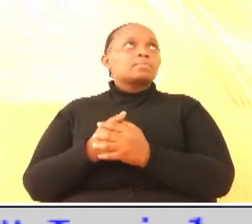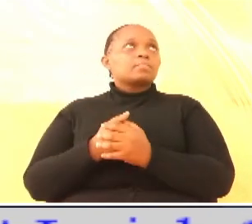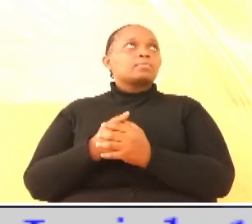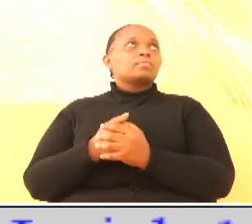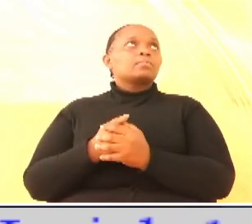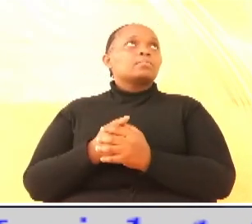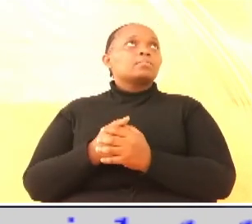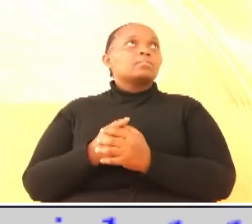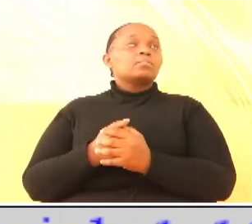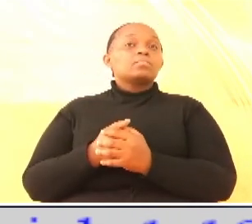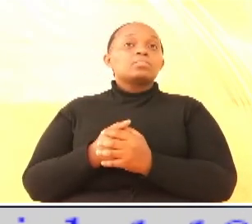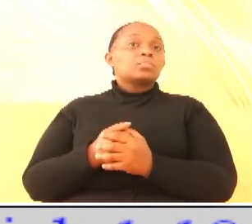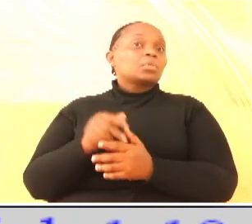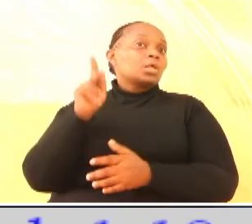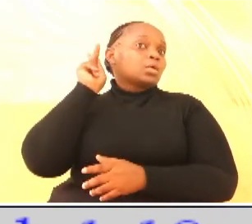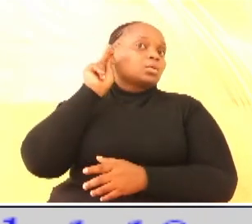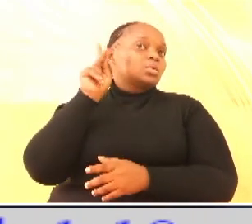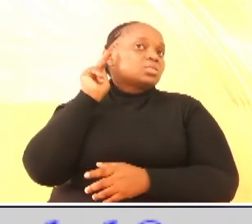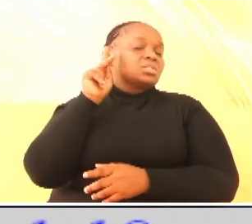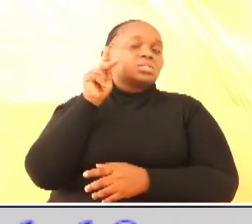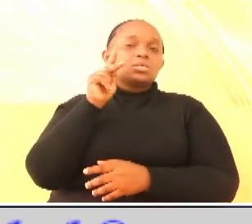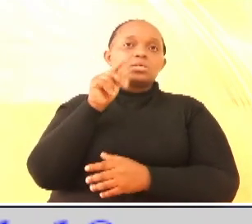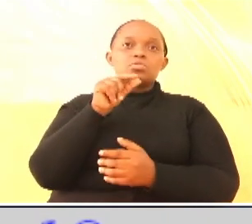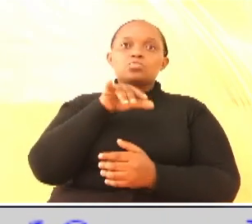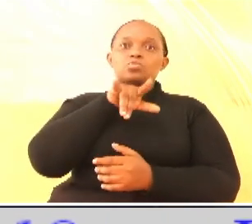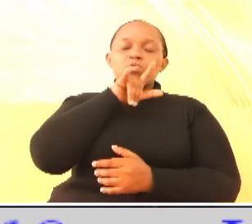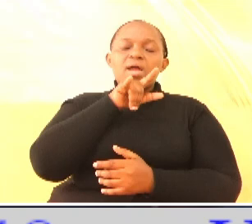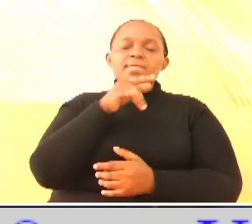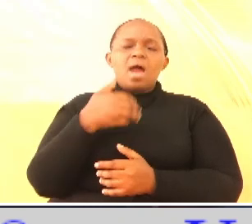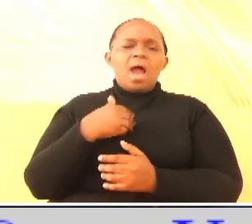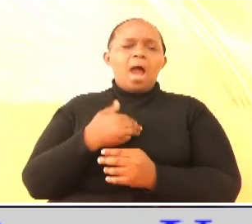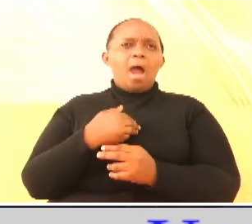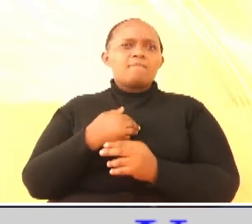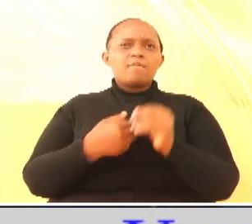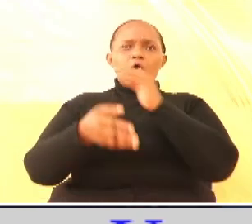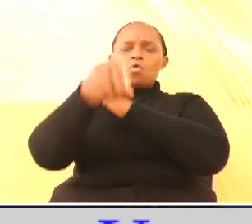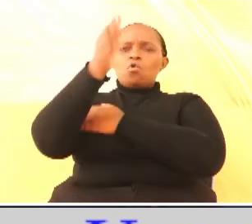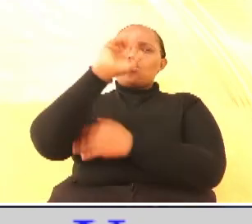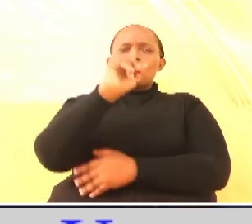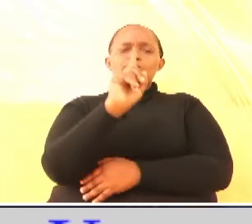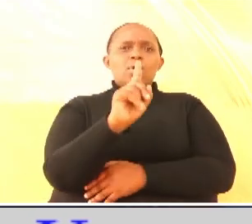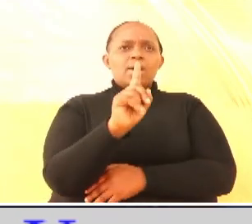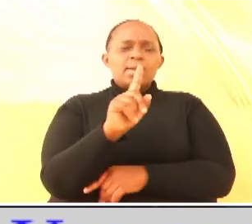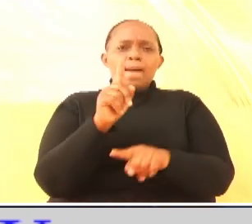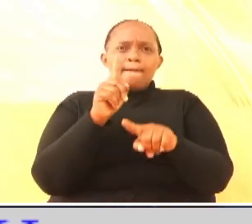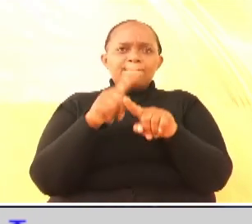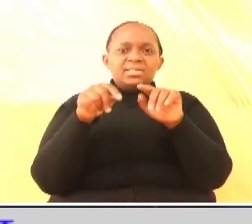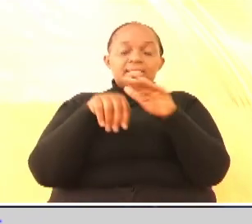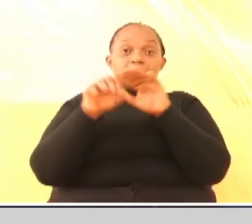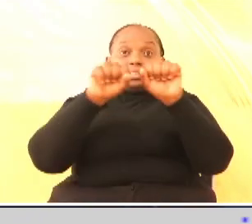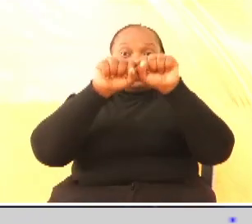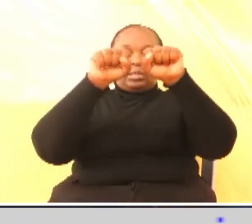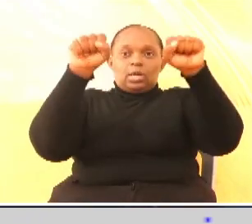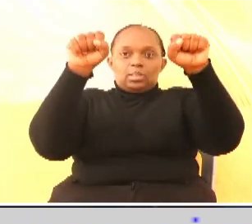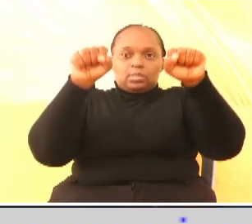Wote Wakisi kuna vile mnamuita. Wote ni Mungu mmoja. Lakini katika system yetu ya ibada kulikuwa na